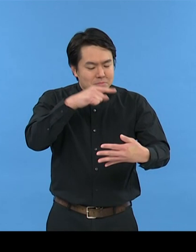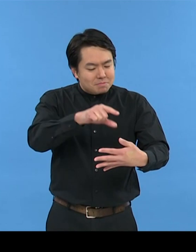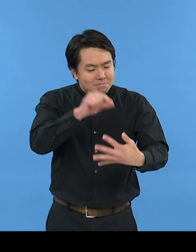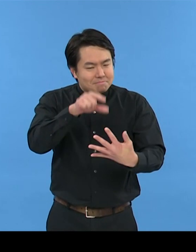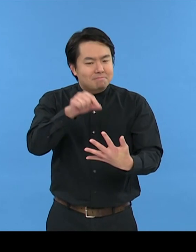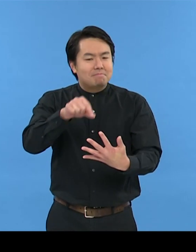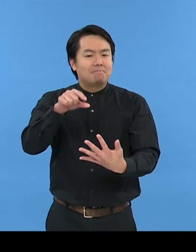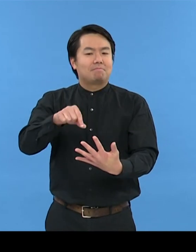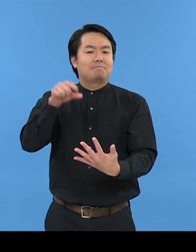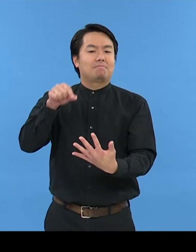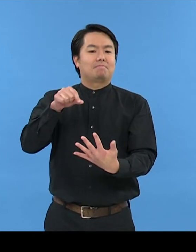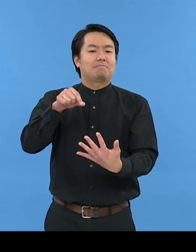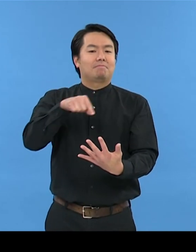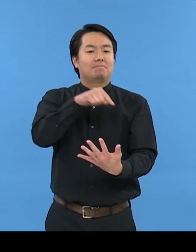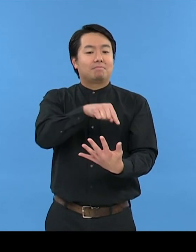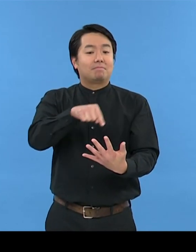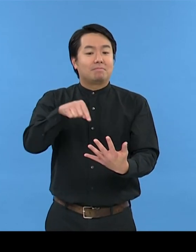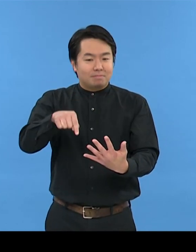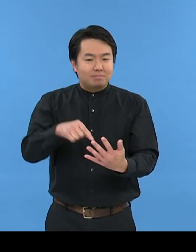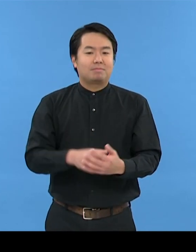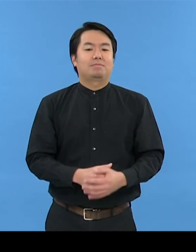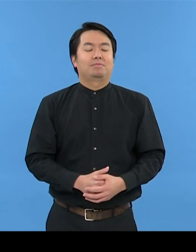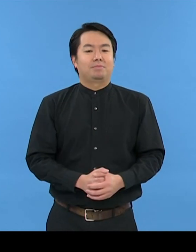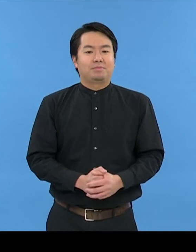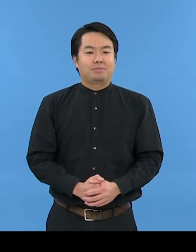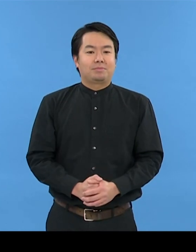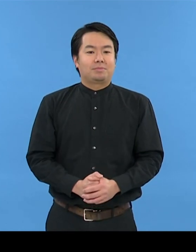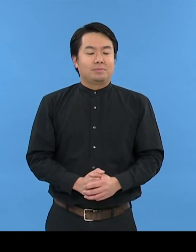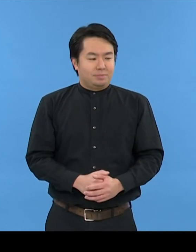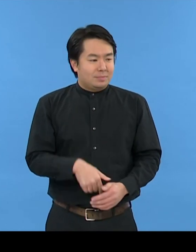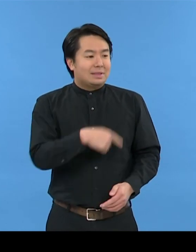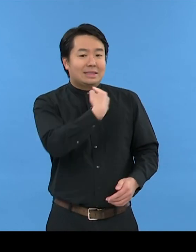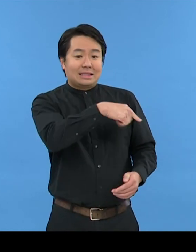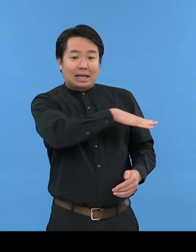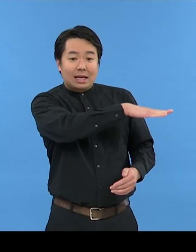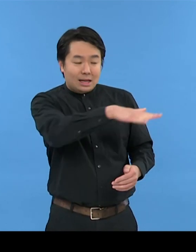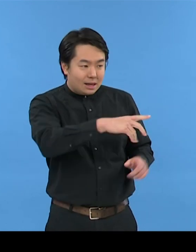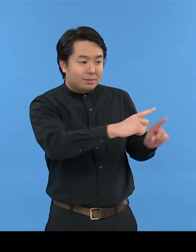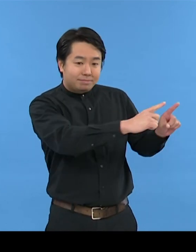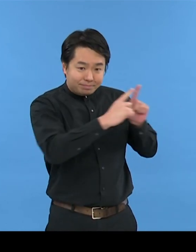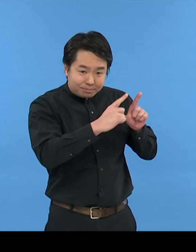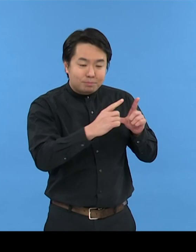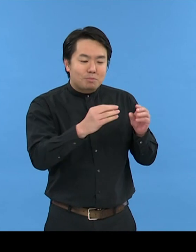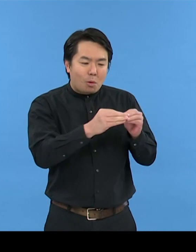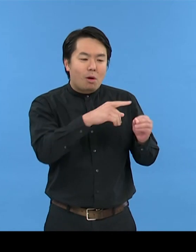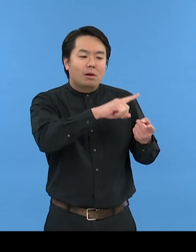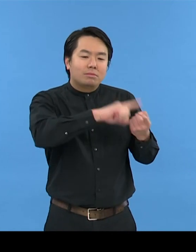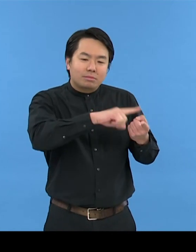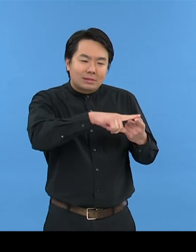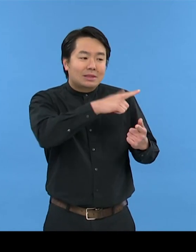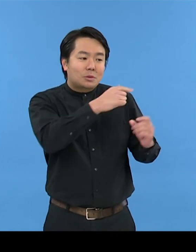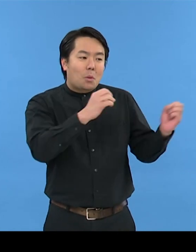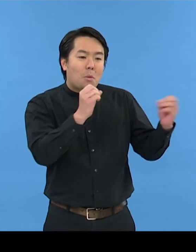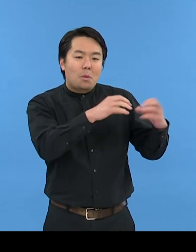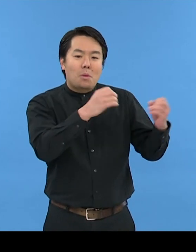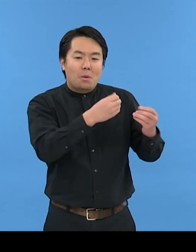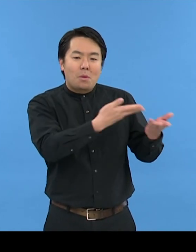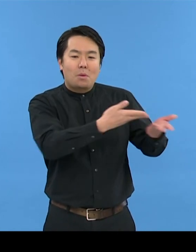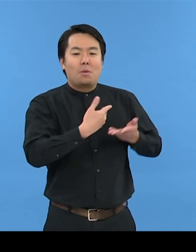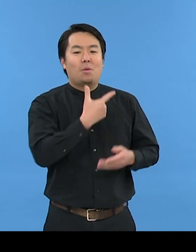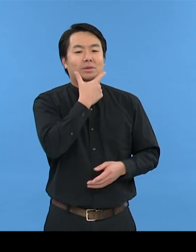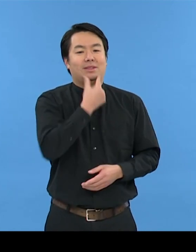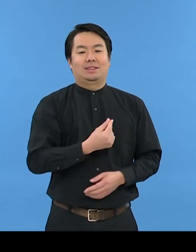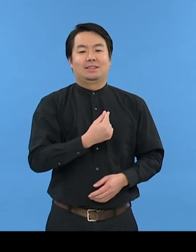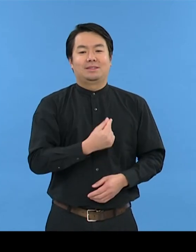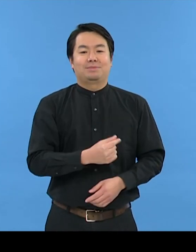のをいくつかご紹介させていただき先生方からご回答とそれに沿ったクロストークお願いし